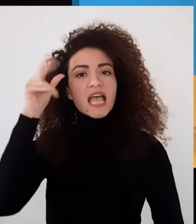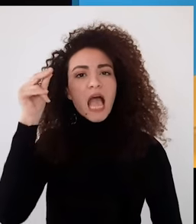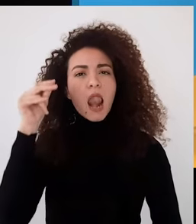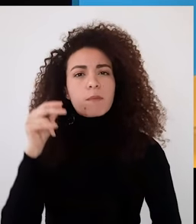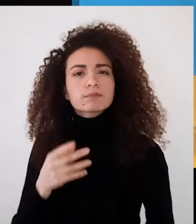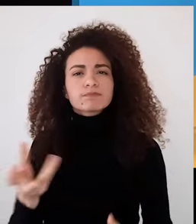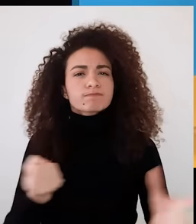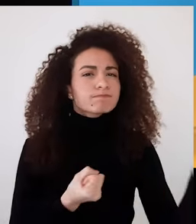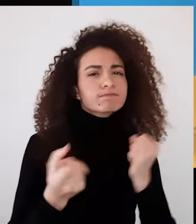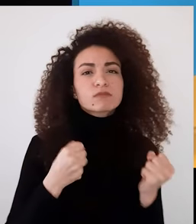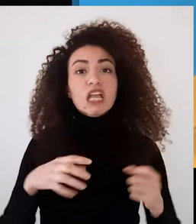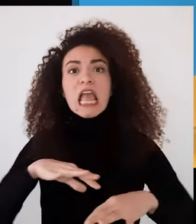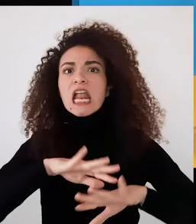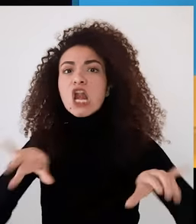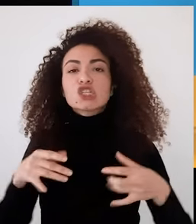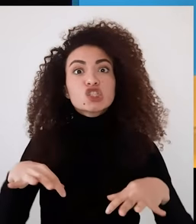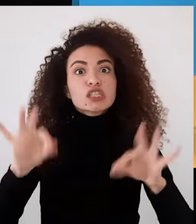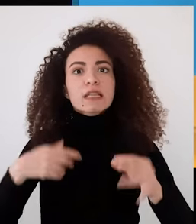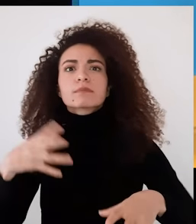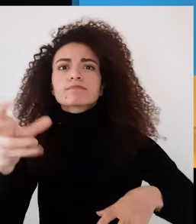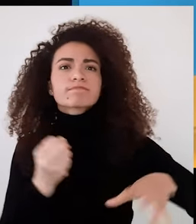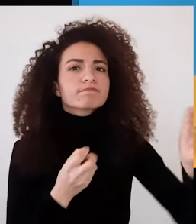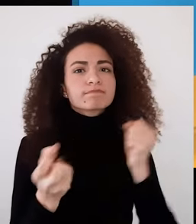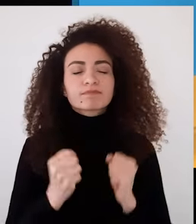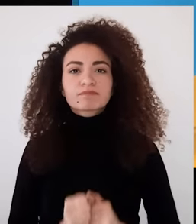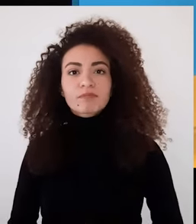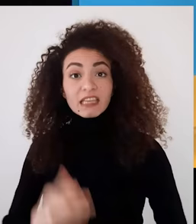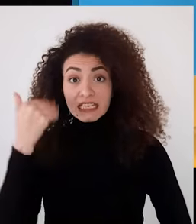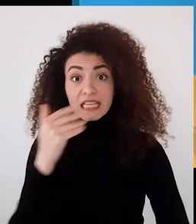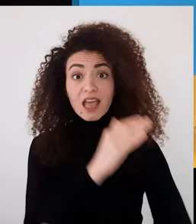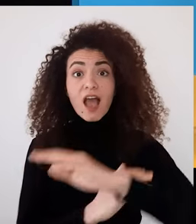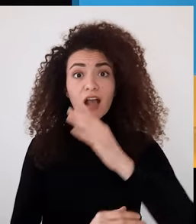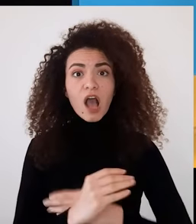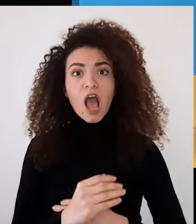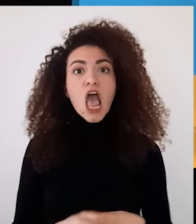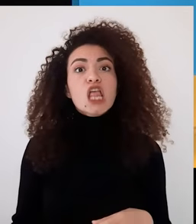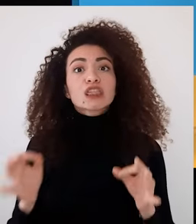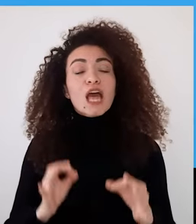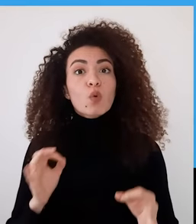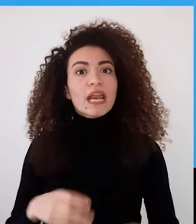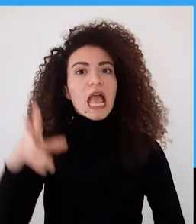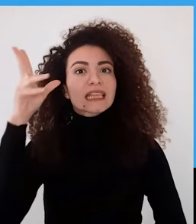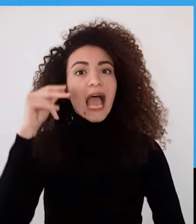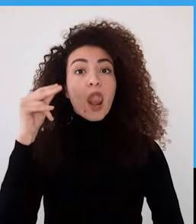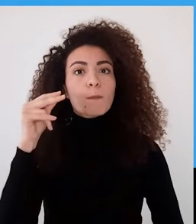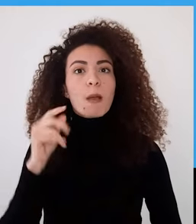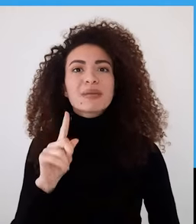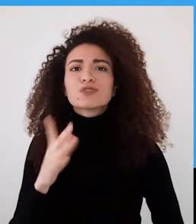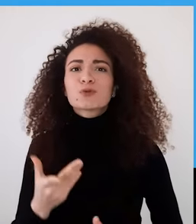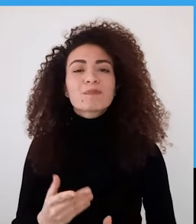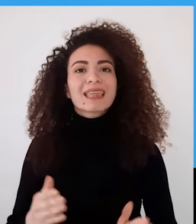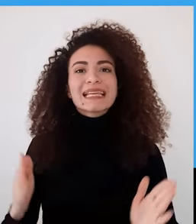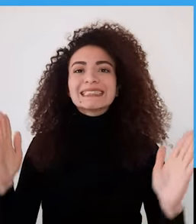إيجابية وانفتاح على كل شيء جديد. أما بالنسبة للنساء ذوات الإعاقة، تصطدم ضرورة التعلم